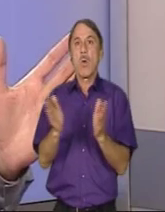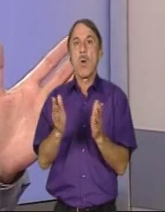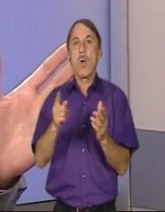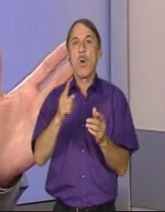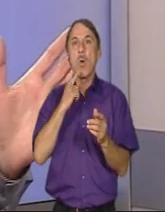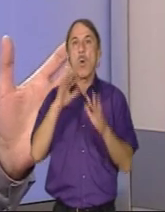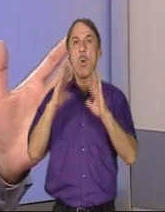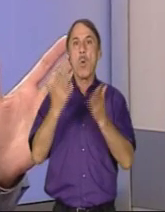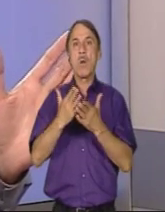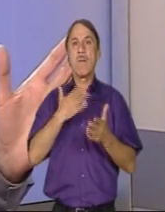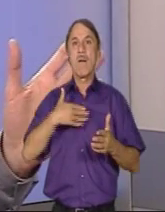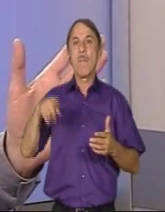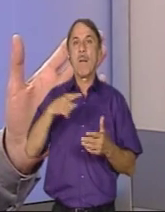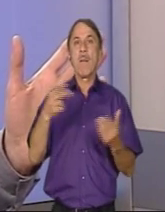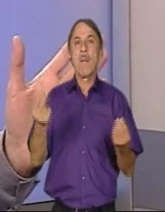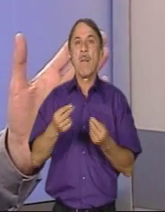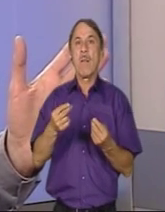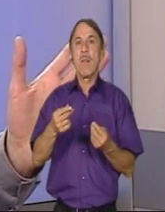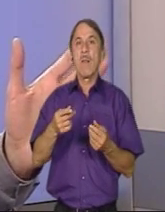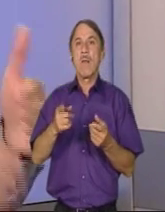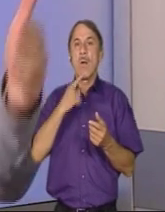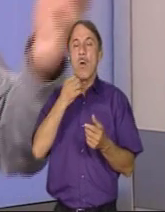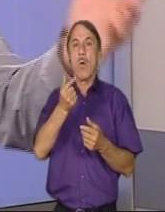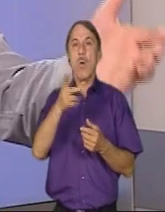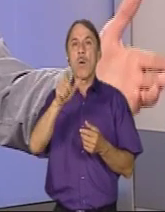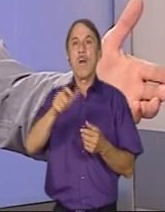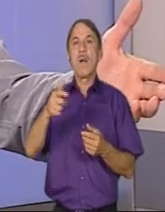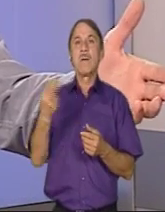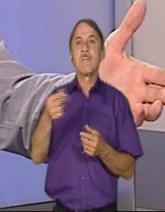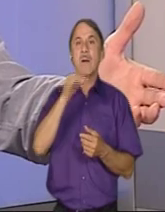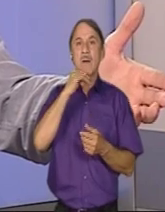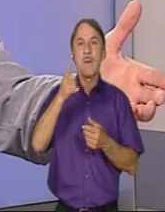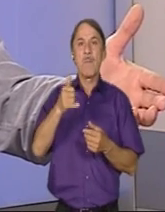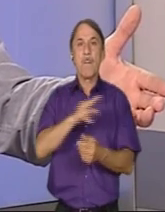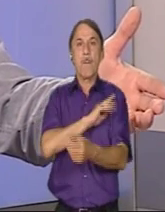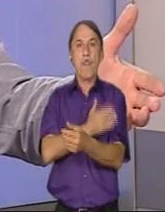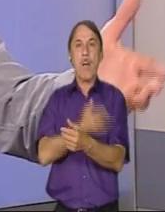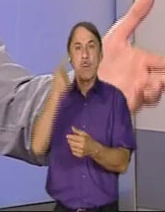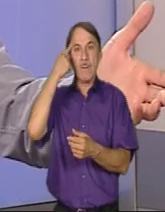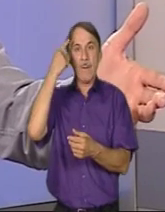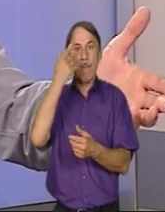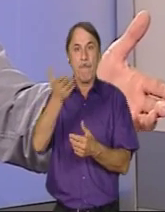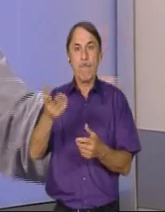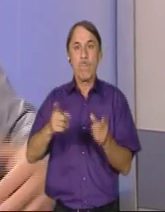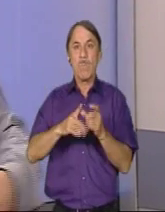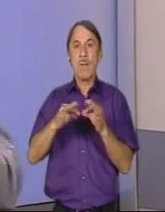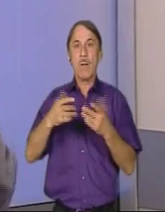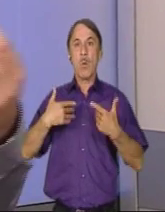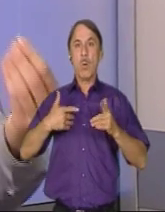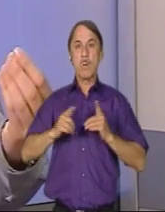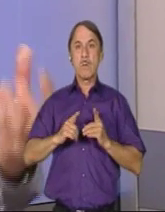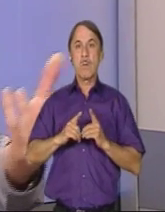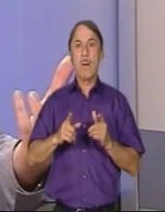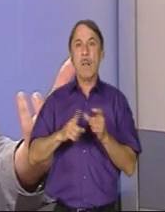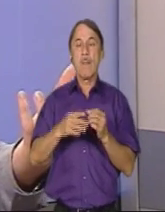postane strana kolonija, a svi mi jeftina radna snaga, kako nas inače naša vlada reklamirala na CNN-u, ako se sećate. Znači, ako je